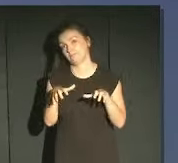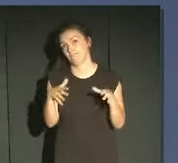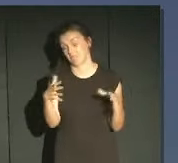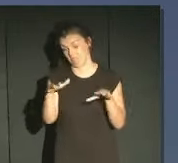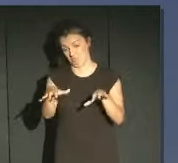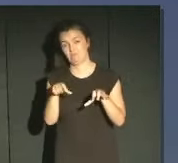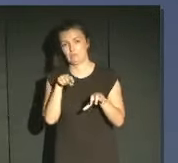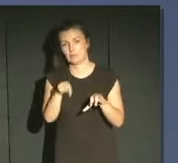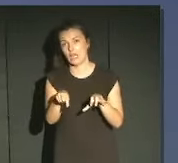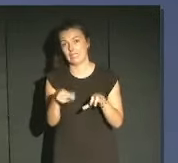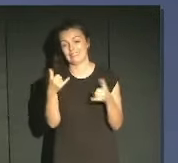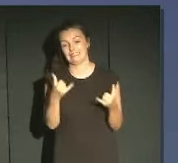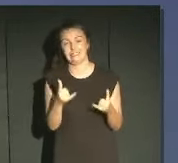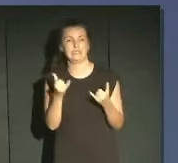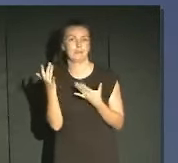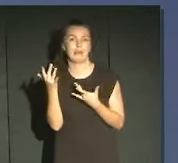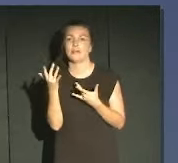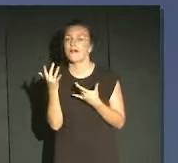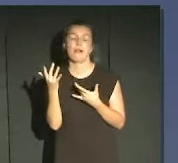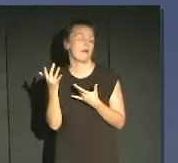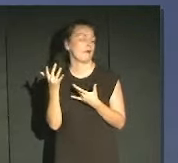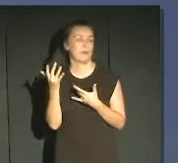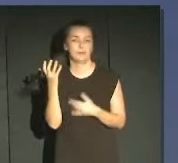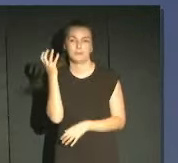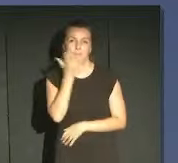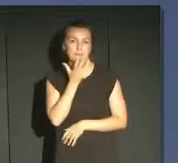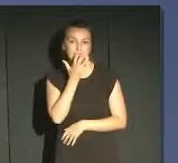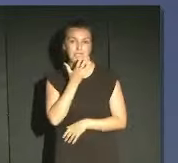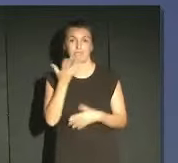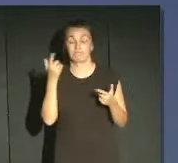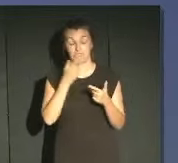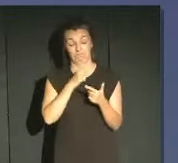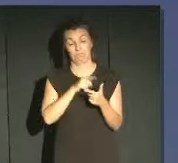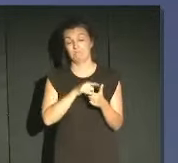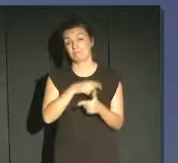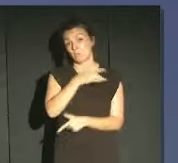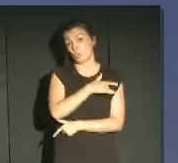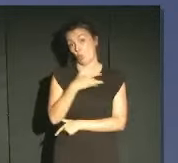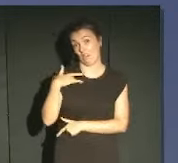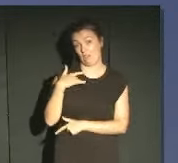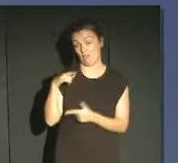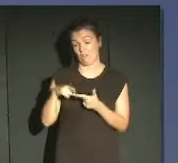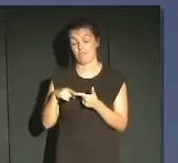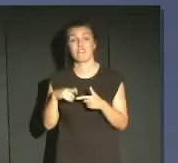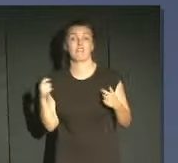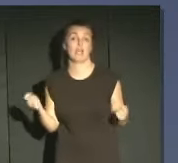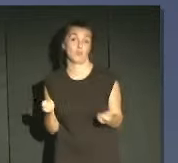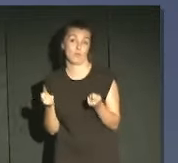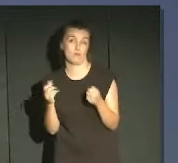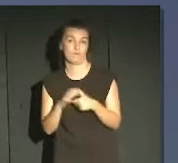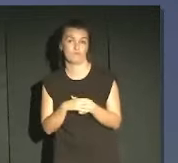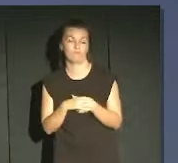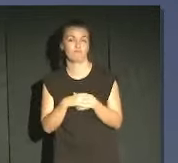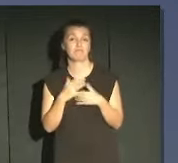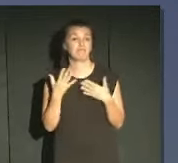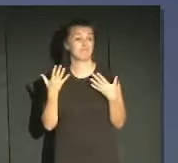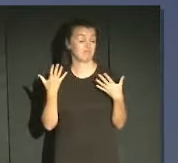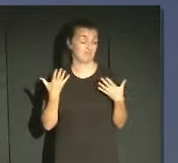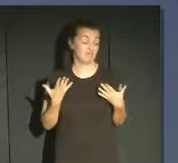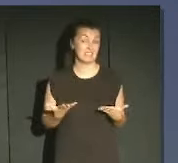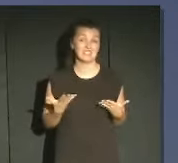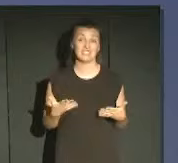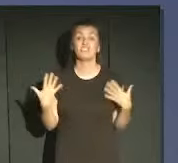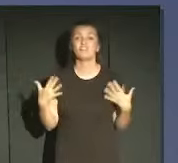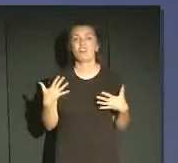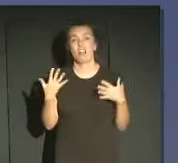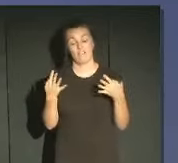notamment surtout en Martinique moi je prendre deux exemples c'est la santé et l'éducation vous voyez déjà on n'est pas très bien pourvu en